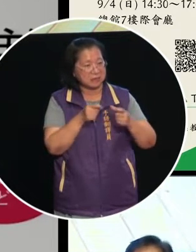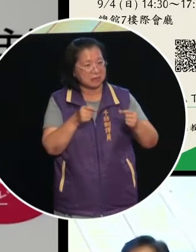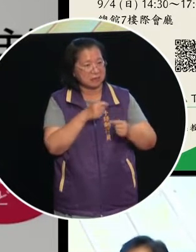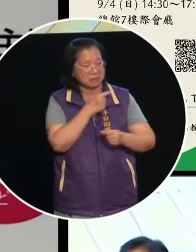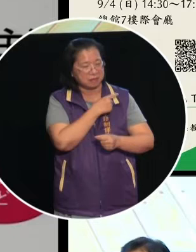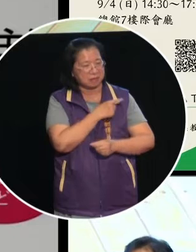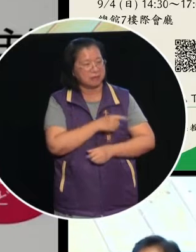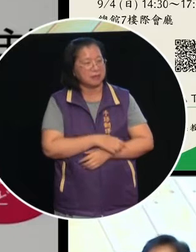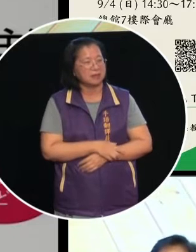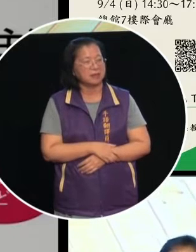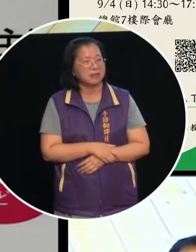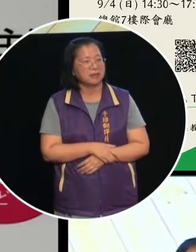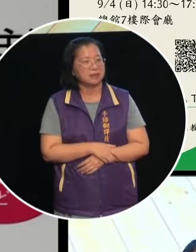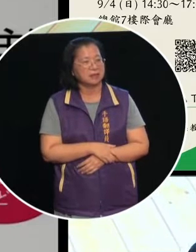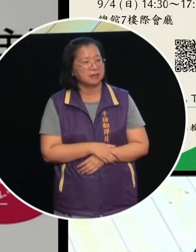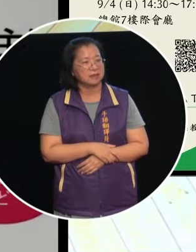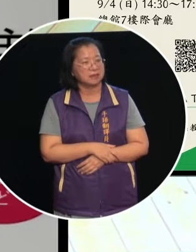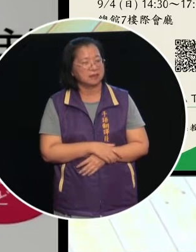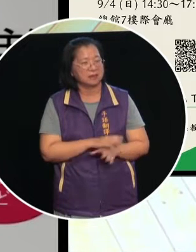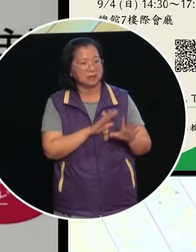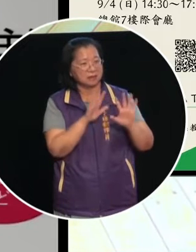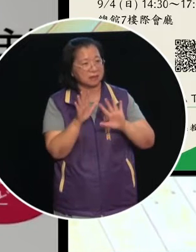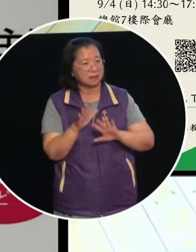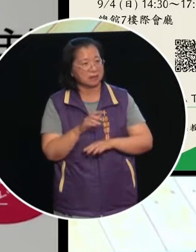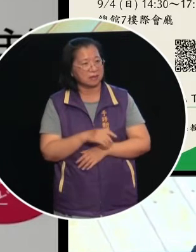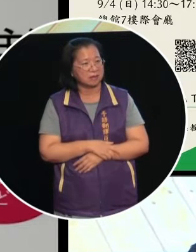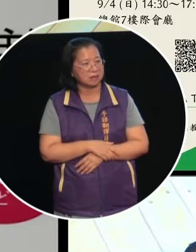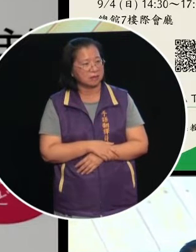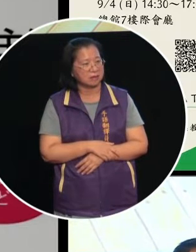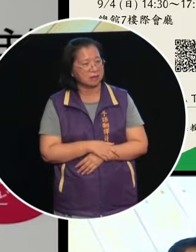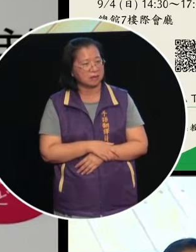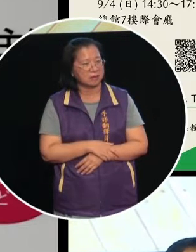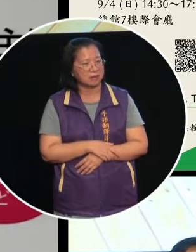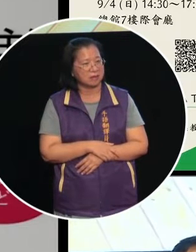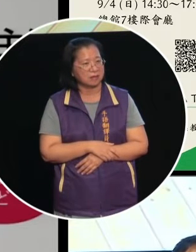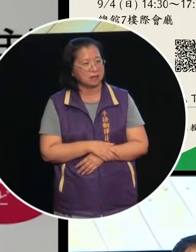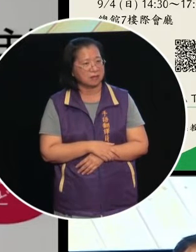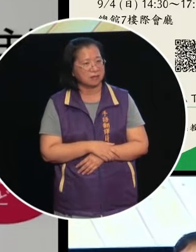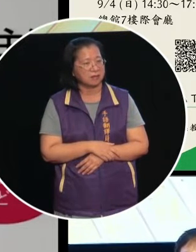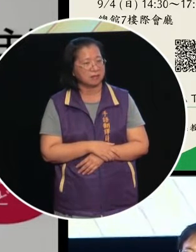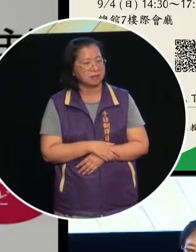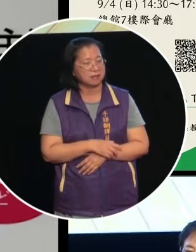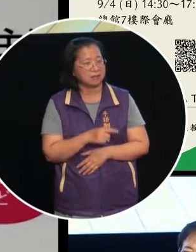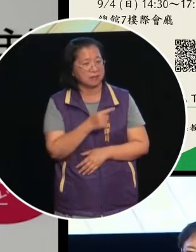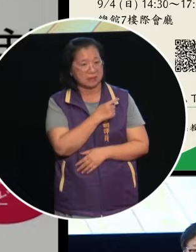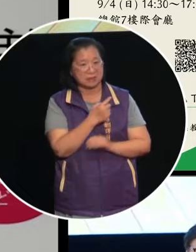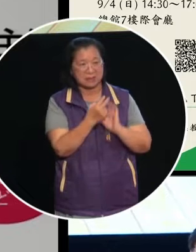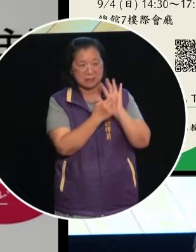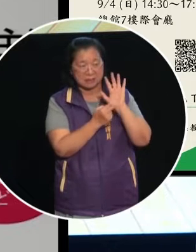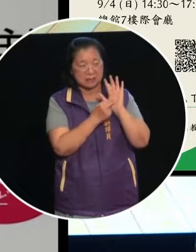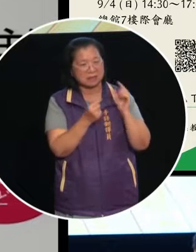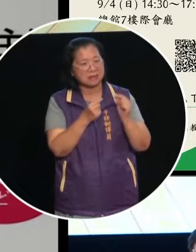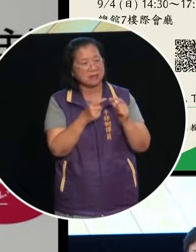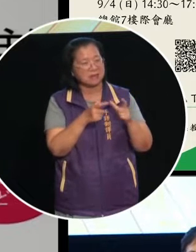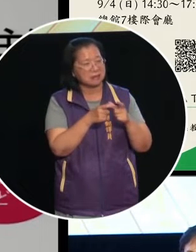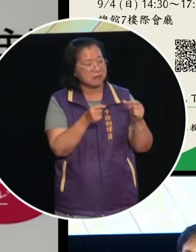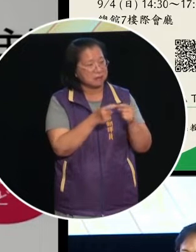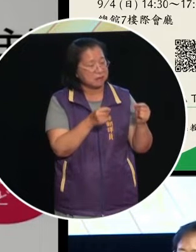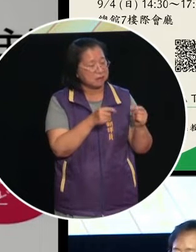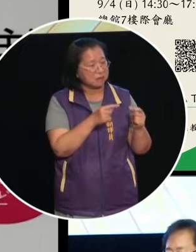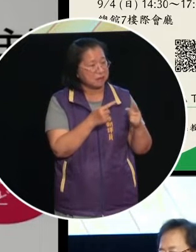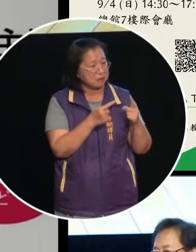核心的观点。不过往往是这个部分是比较复杂，连日本人都不太了